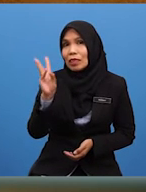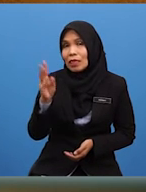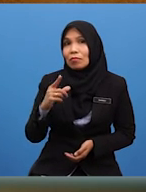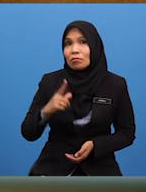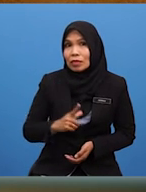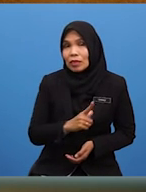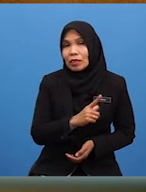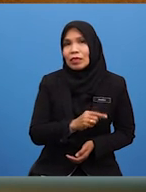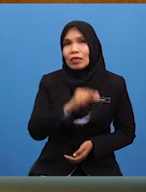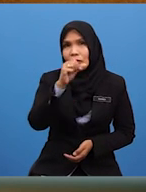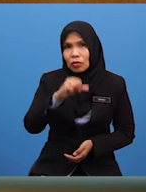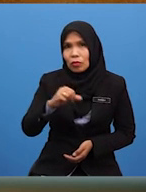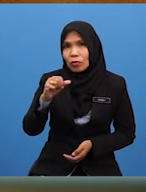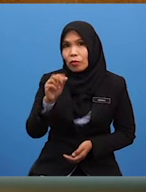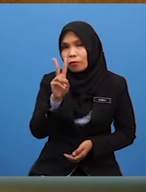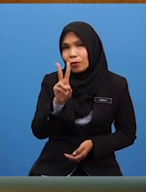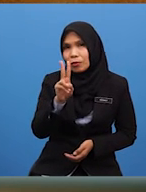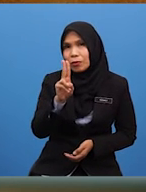mewakili huruf U.